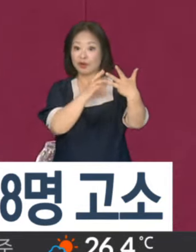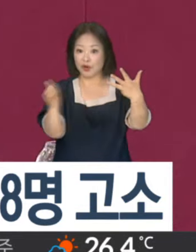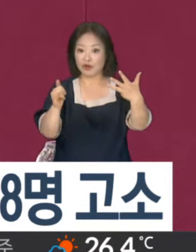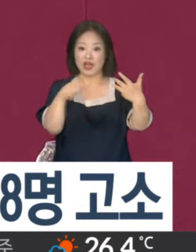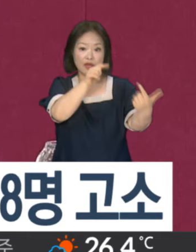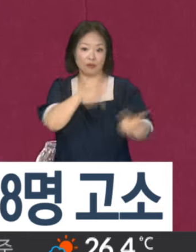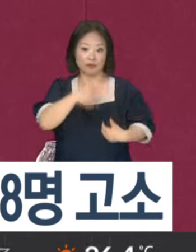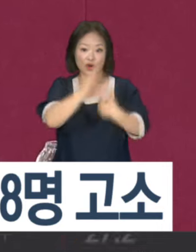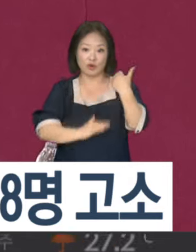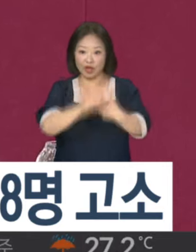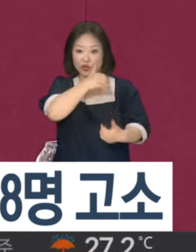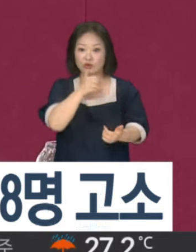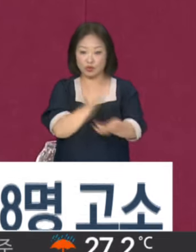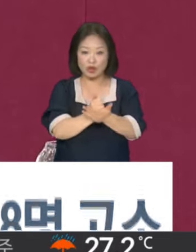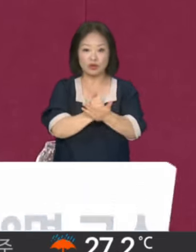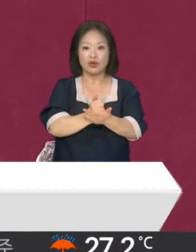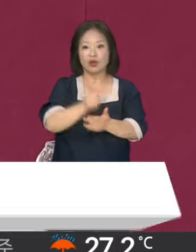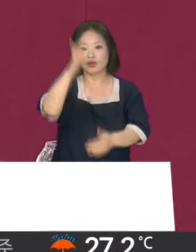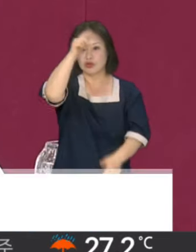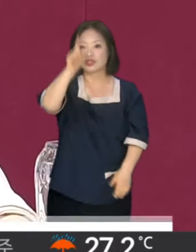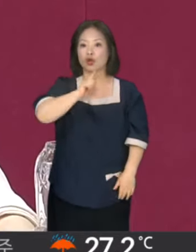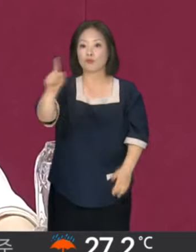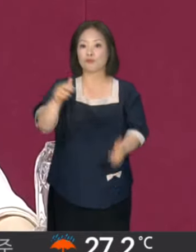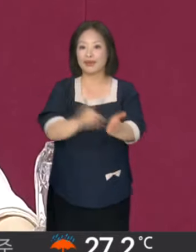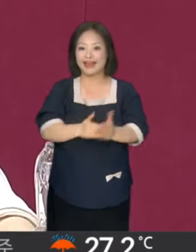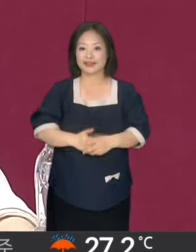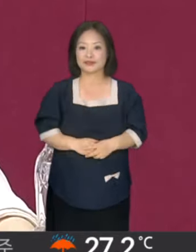혐의로 고소했습니다 연합뉴스 이현입니다